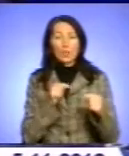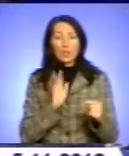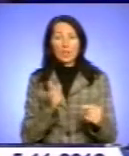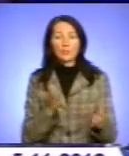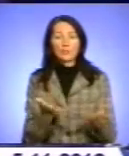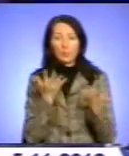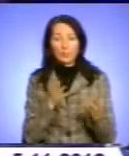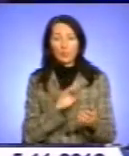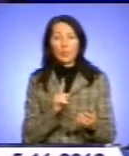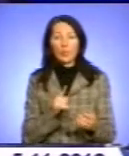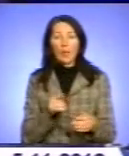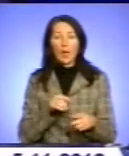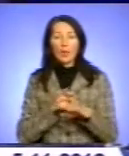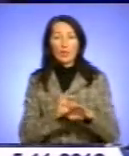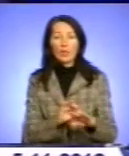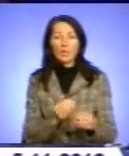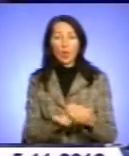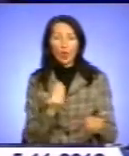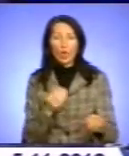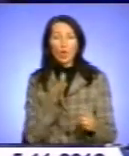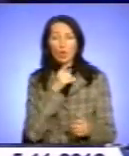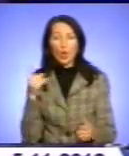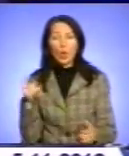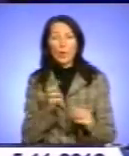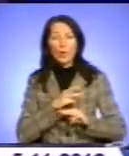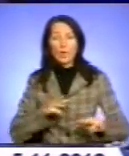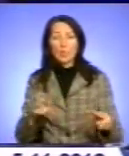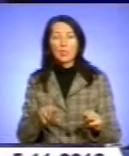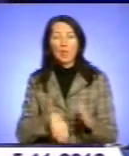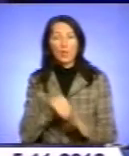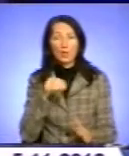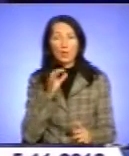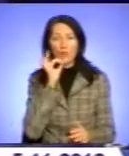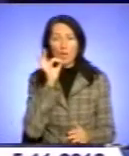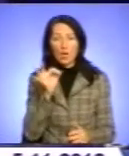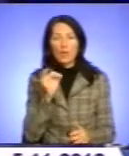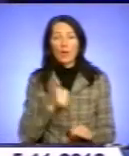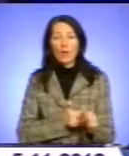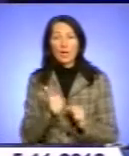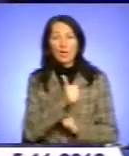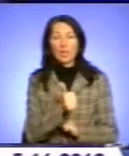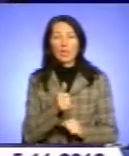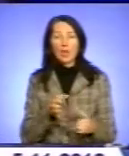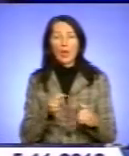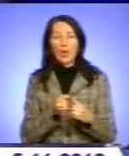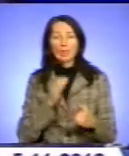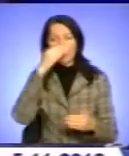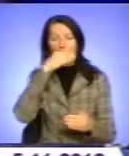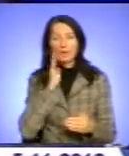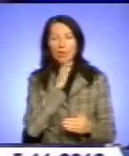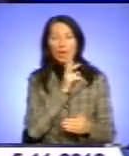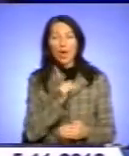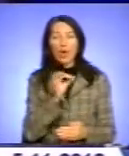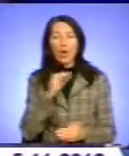проведенні дострокових парламентських виборів. Про це заявив лідер фракції БЮТ «Батьківщина» Андрій Кожем'якін, передає